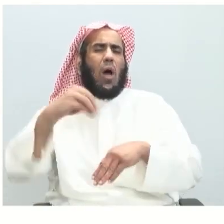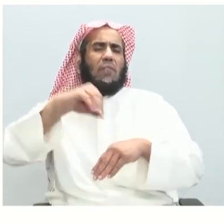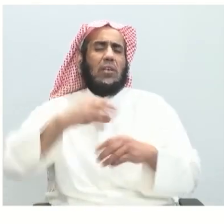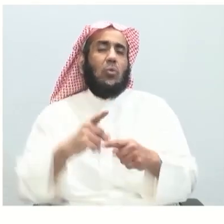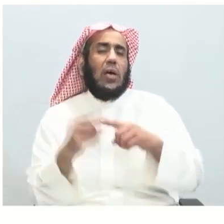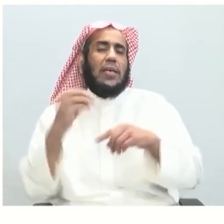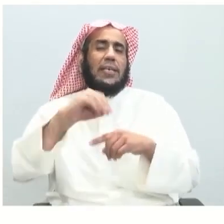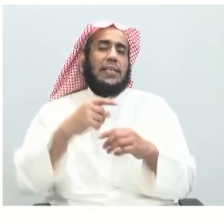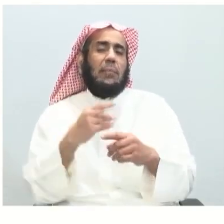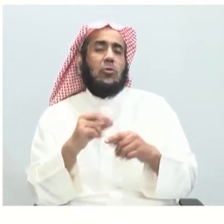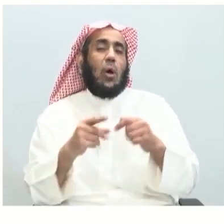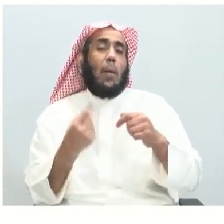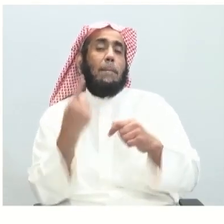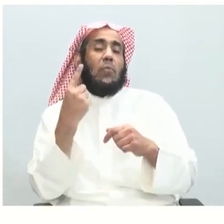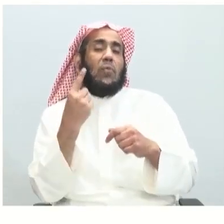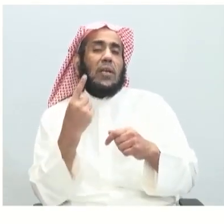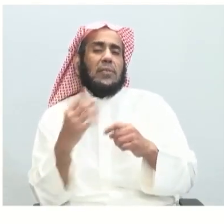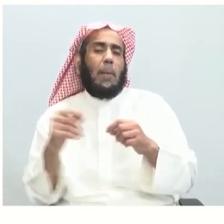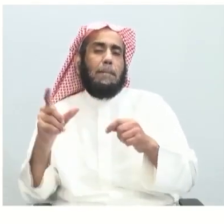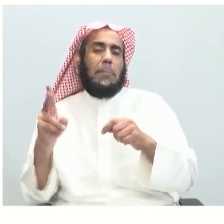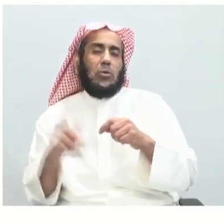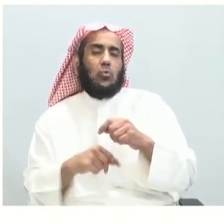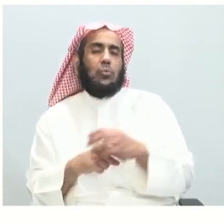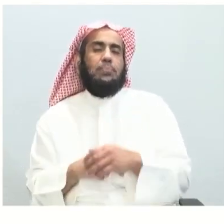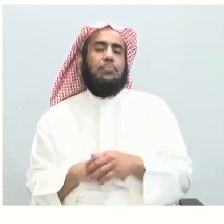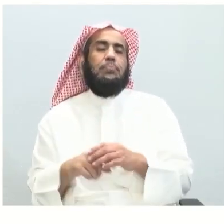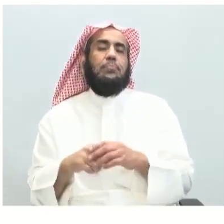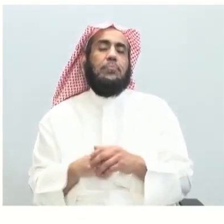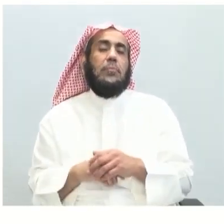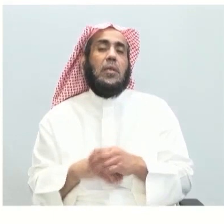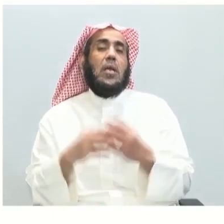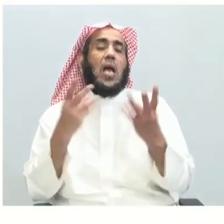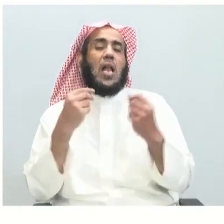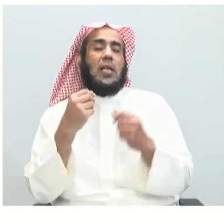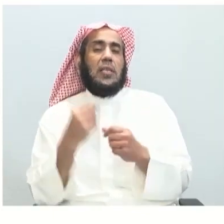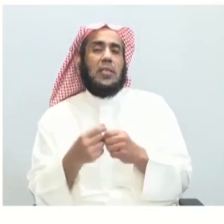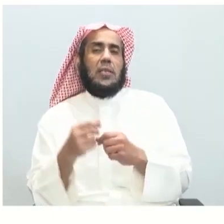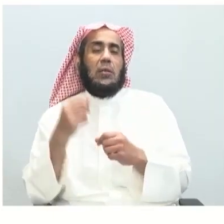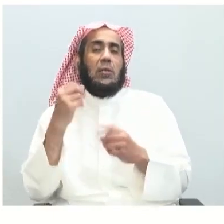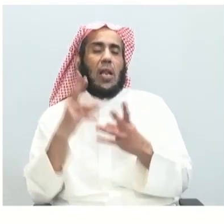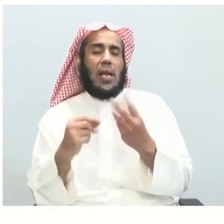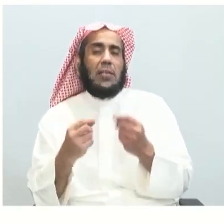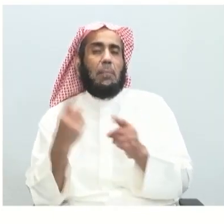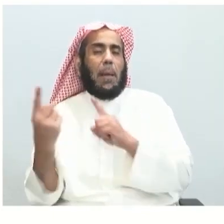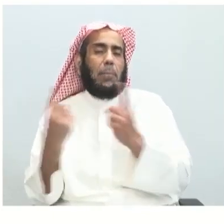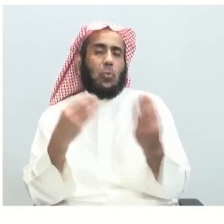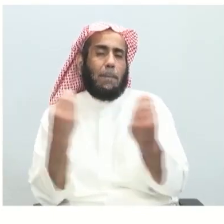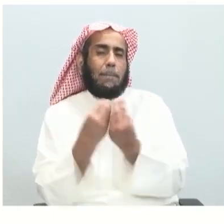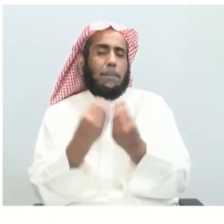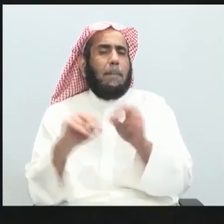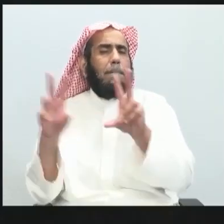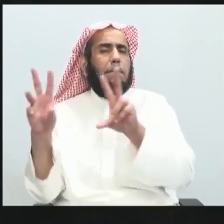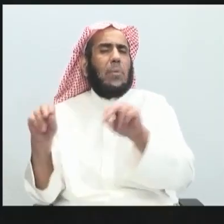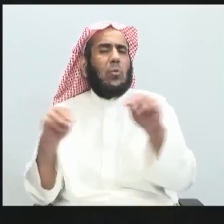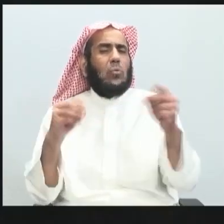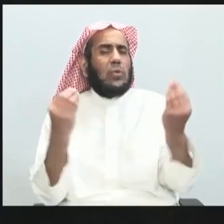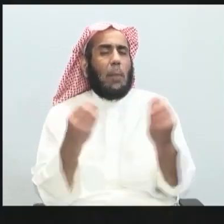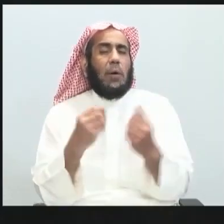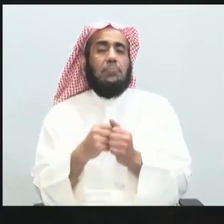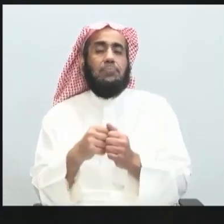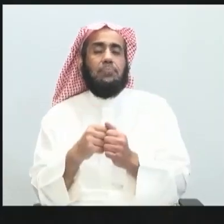مفرد مجرور مفرد مجرور طيب العددان طبعا هنا مطابقه العدد المعدود مطابقه العدد